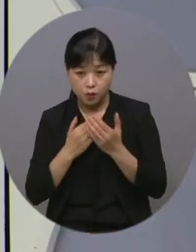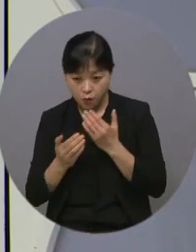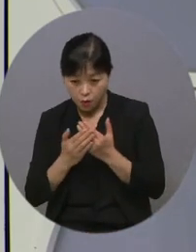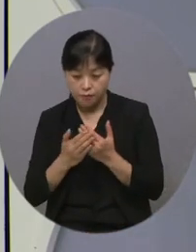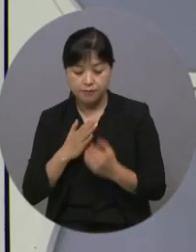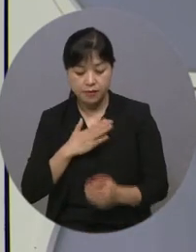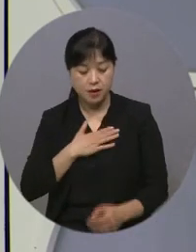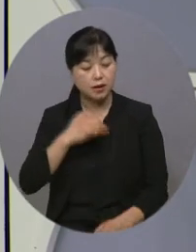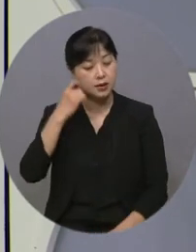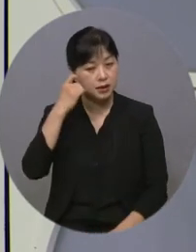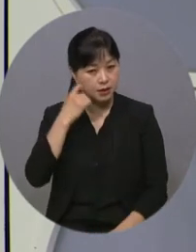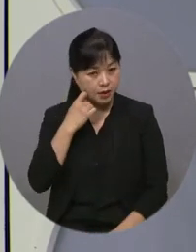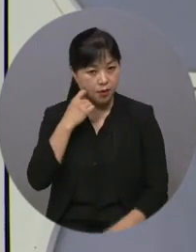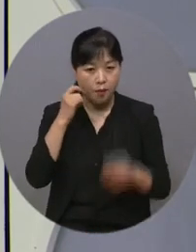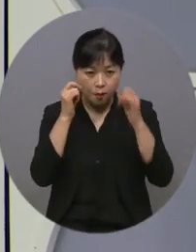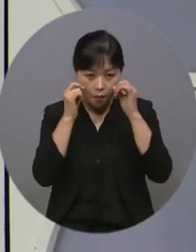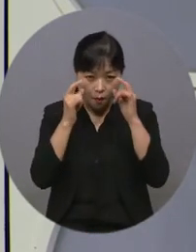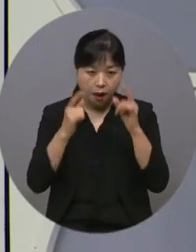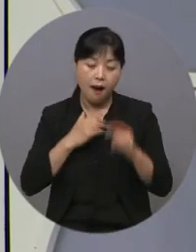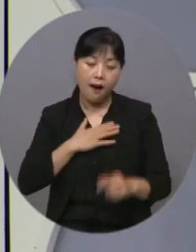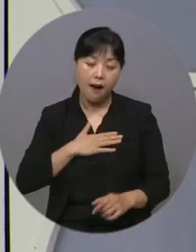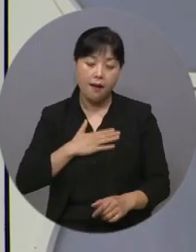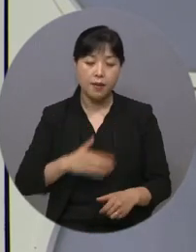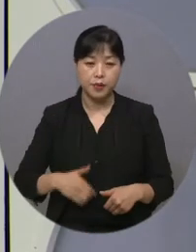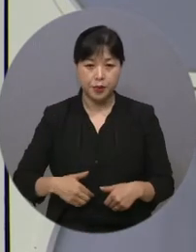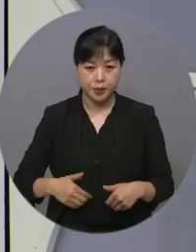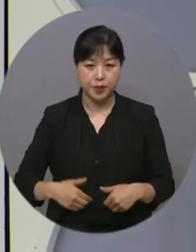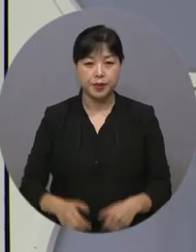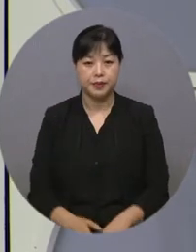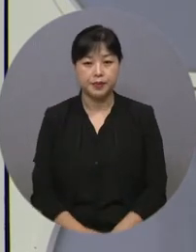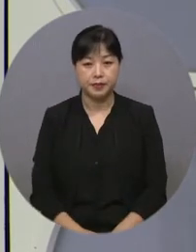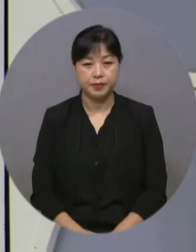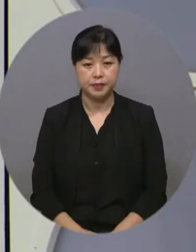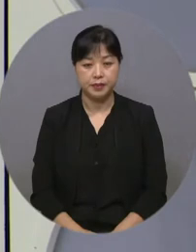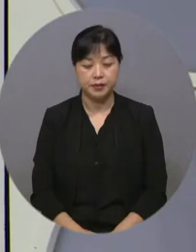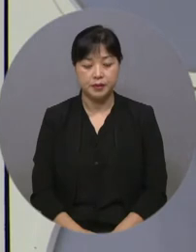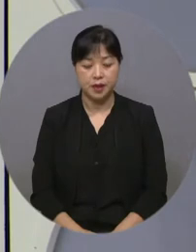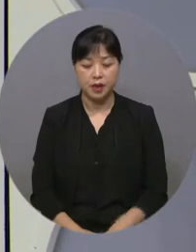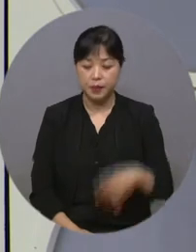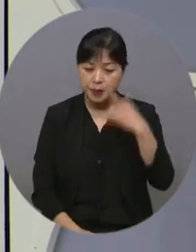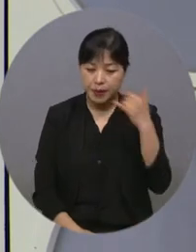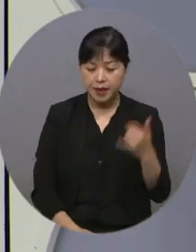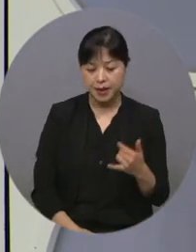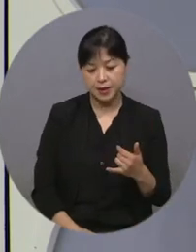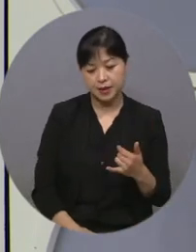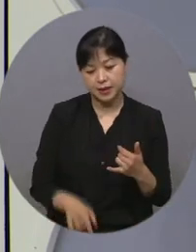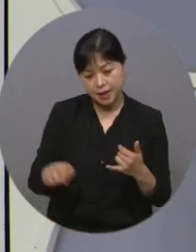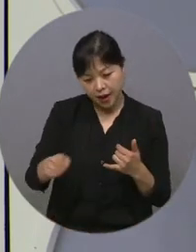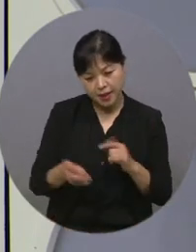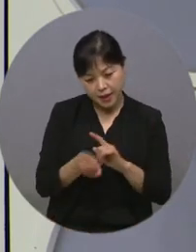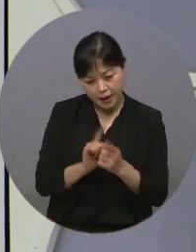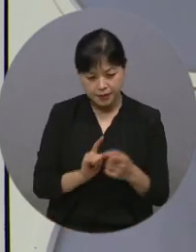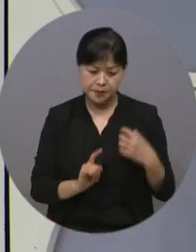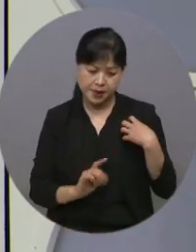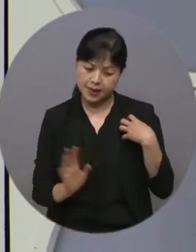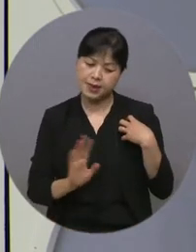자기가 느끼고 터득할 수 있어야 되는 것입니다. 절대로 대신 해주면 안 됩니다.